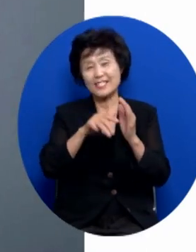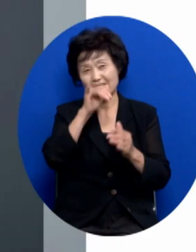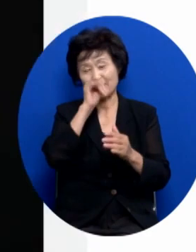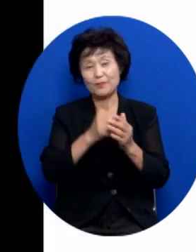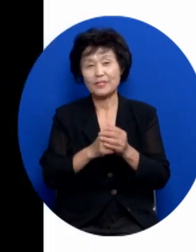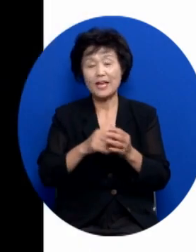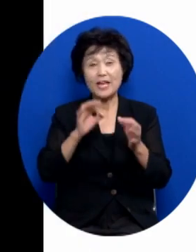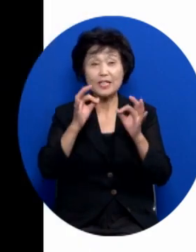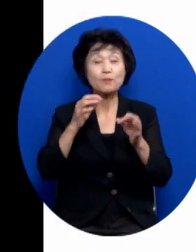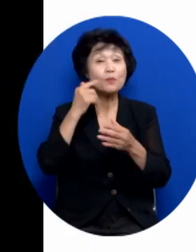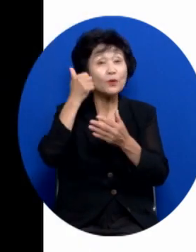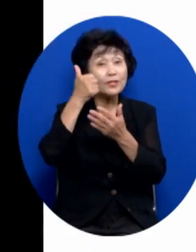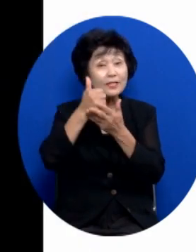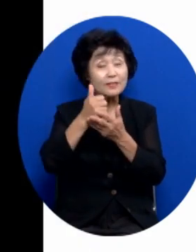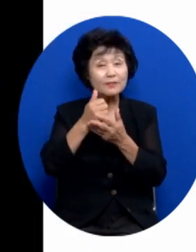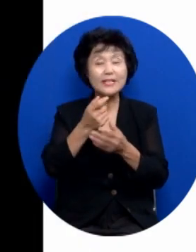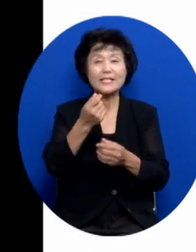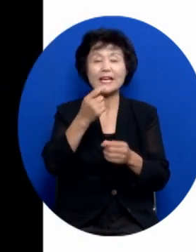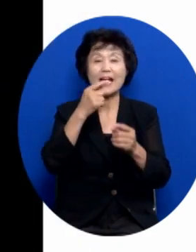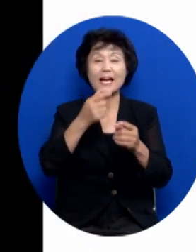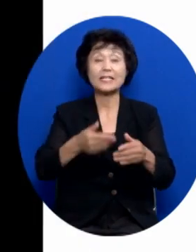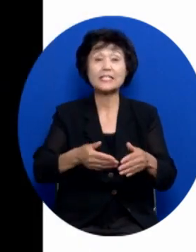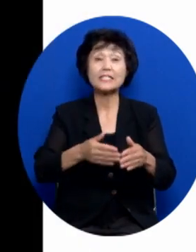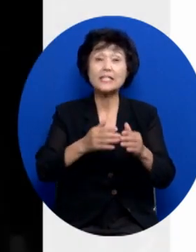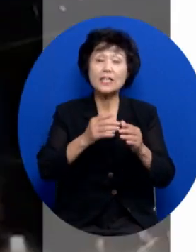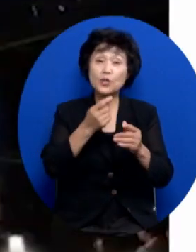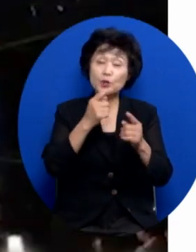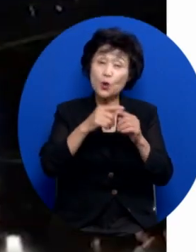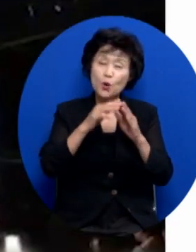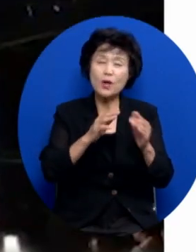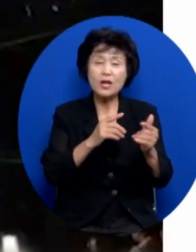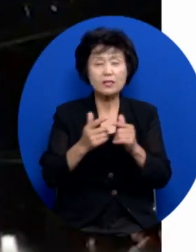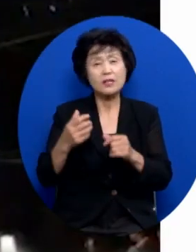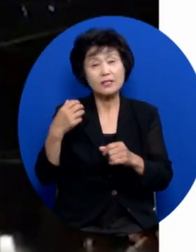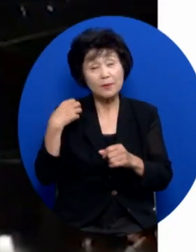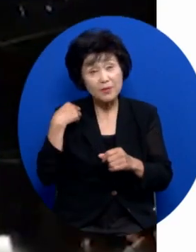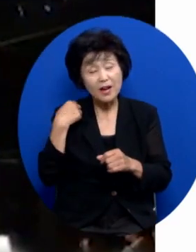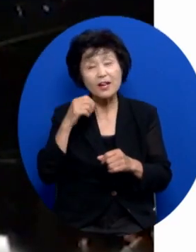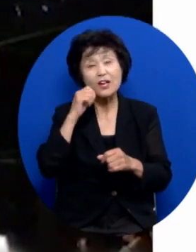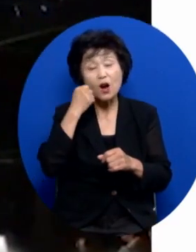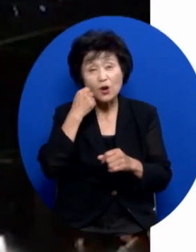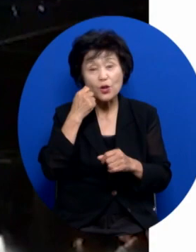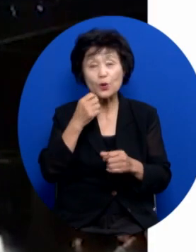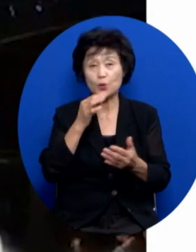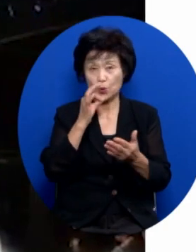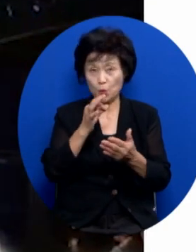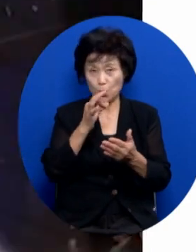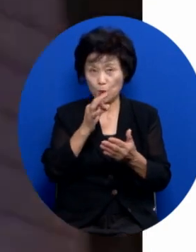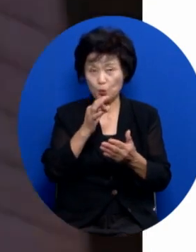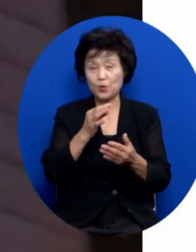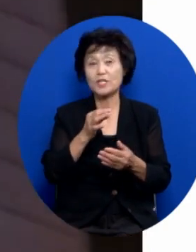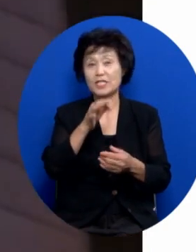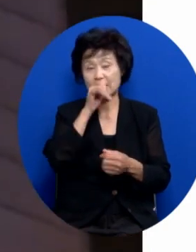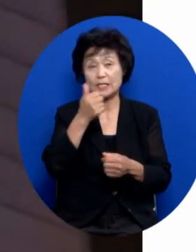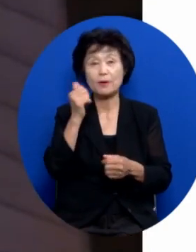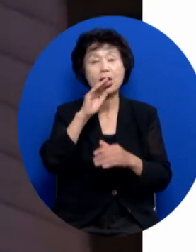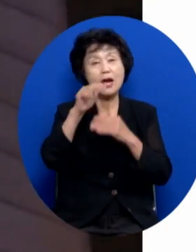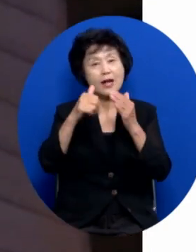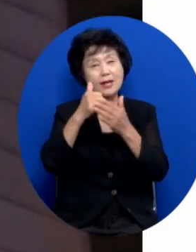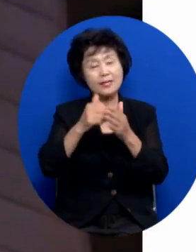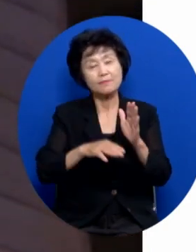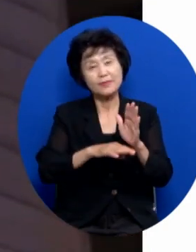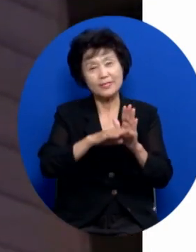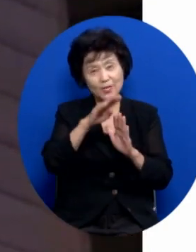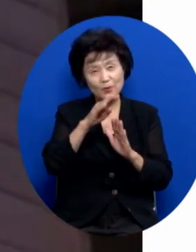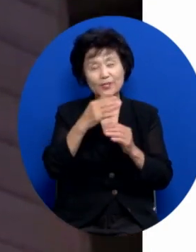기업의 김범기 목사는 작은 개척교회가 감당하기 어려운 만큼의 비용과 내용이지만 하나님의 최후심으로 기도하며 나아간다고